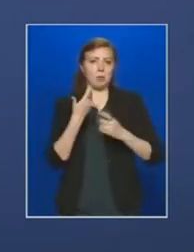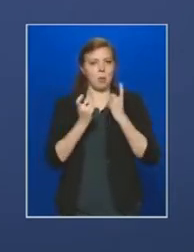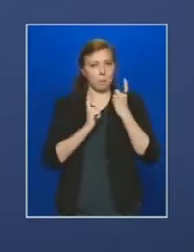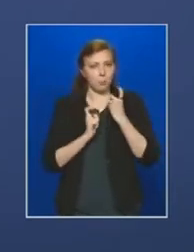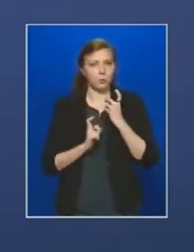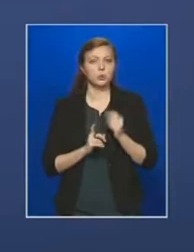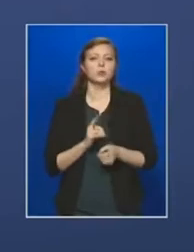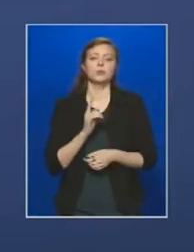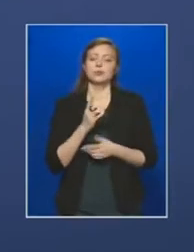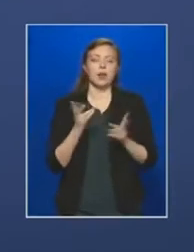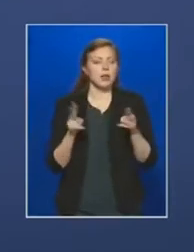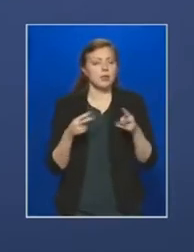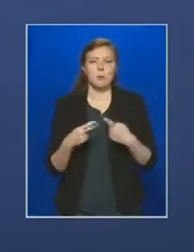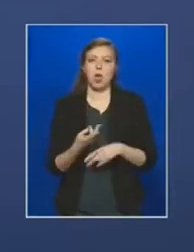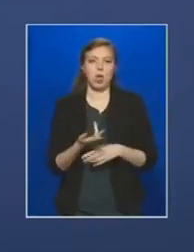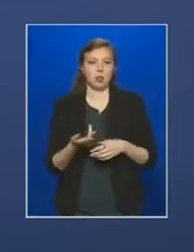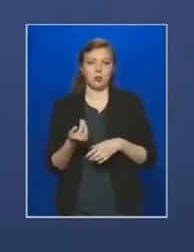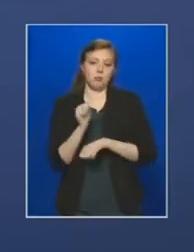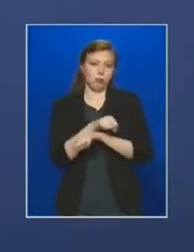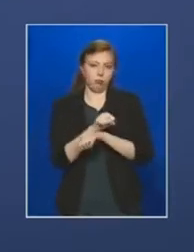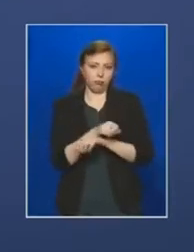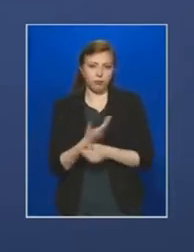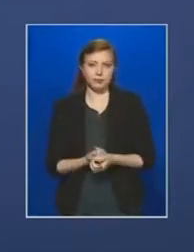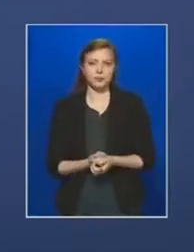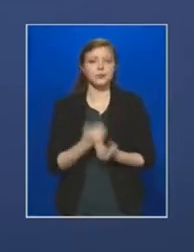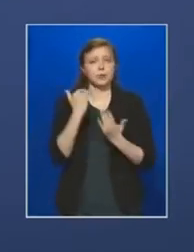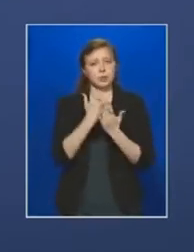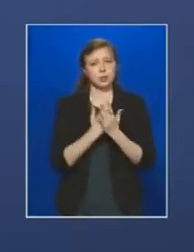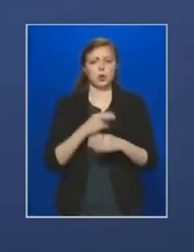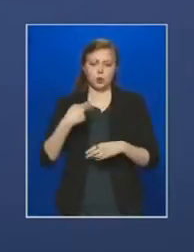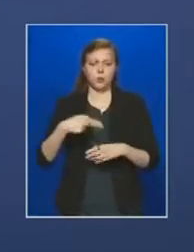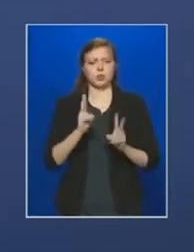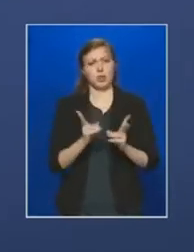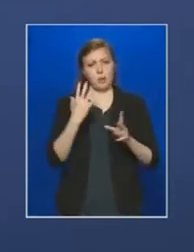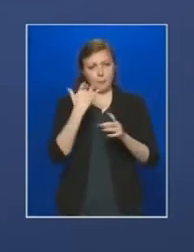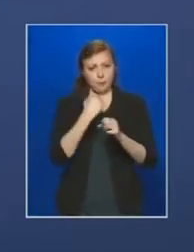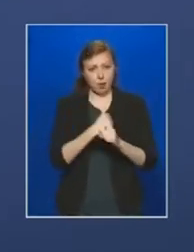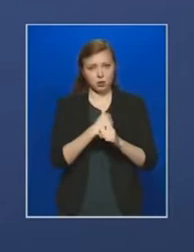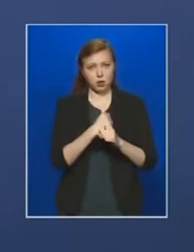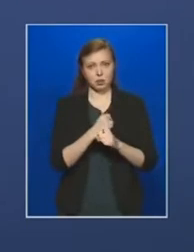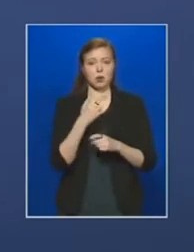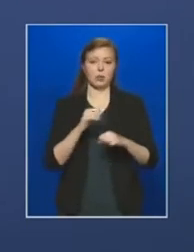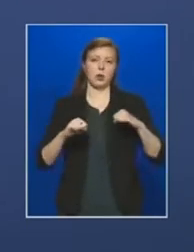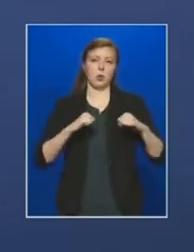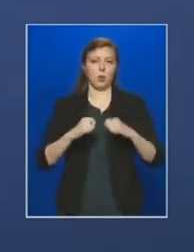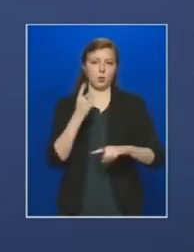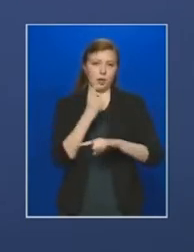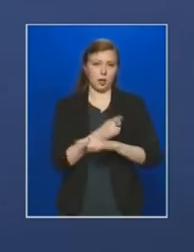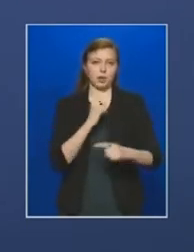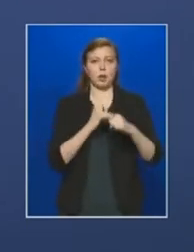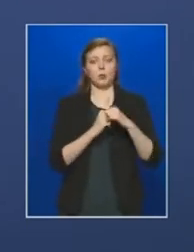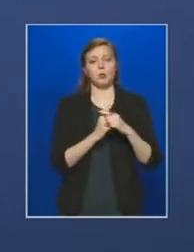gondoltuk, akkor sem lehetünk felelőtlenek, és azokat a szabályokat továbbra is be kell tartanunk, amelyeket a kormányrendelet,